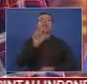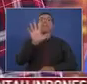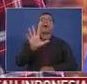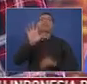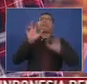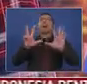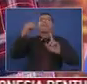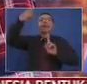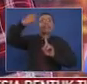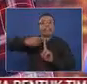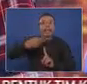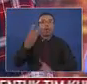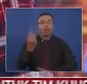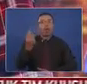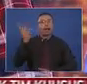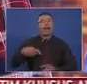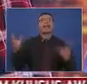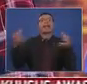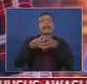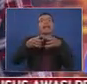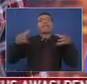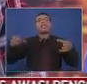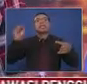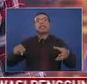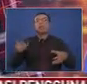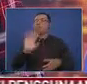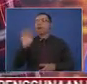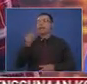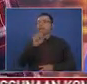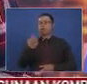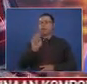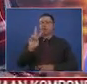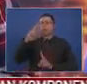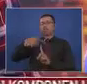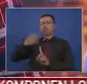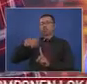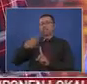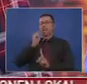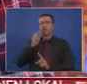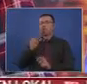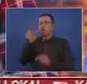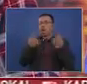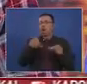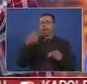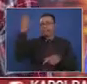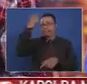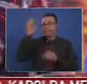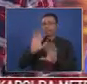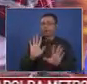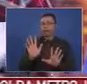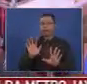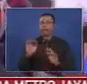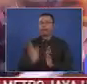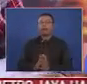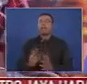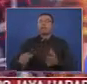158 triliun kira-kira uang dari reklamasi J bukan hanya 1,2 juta untuk Pung tenaga kerja lalu kita bisa